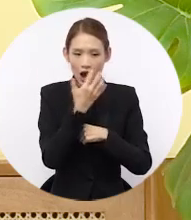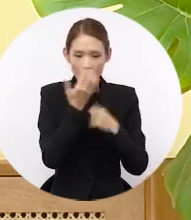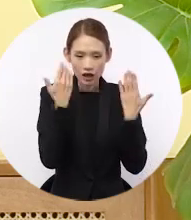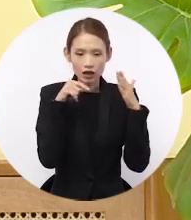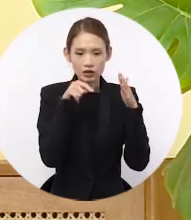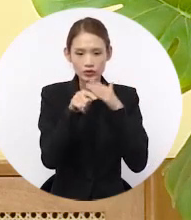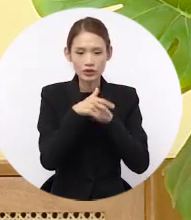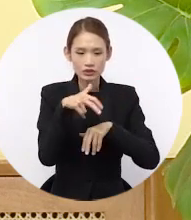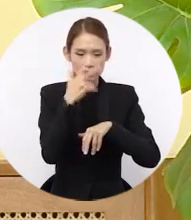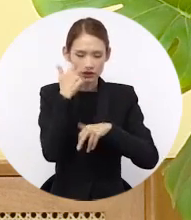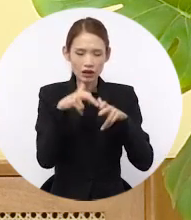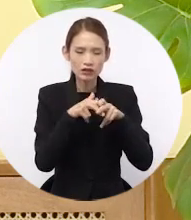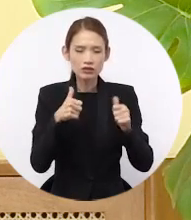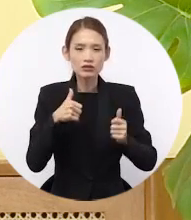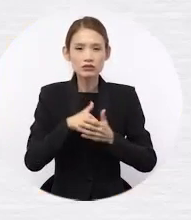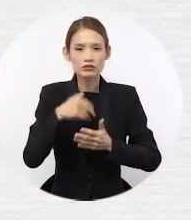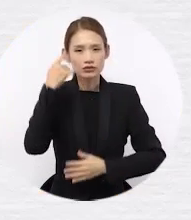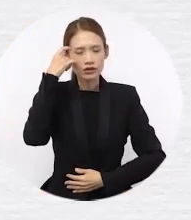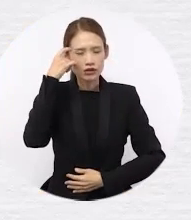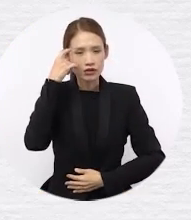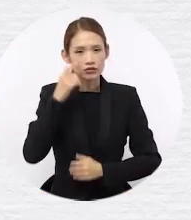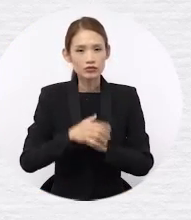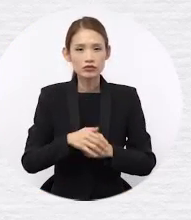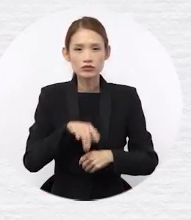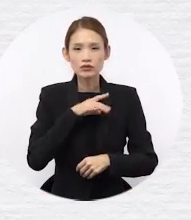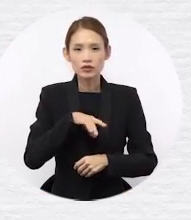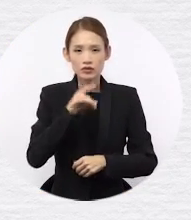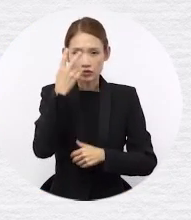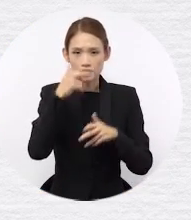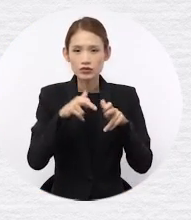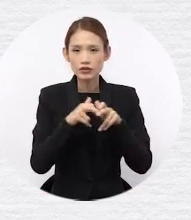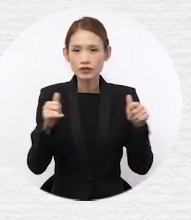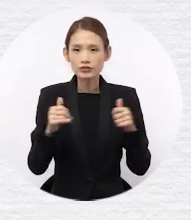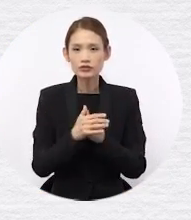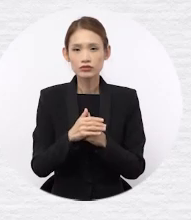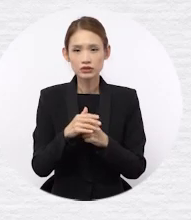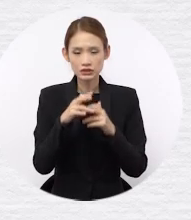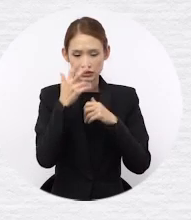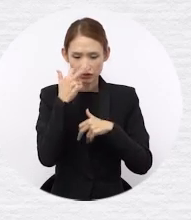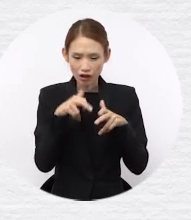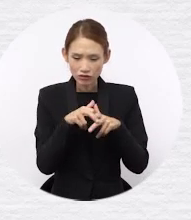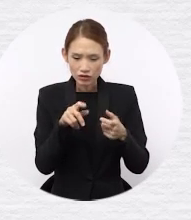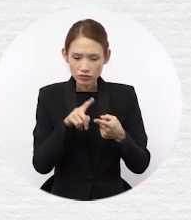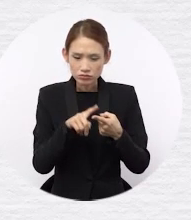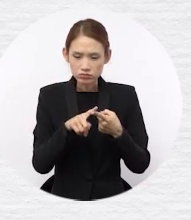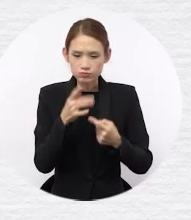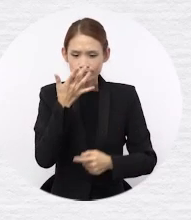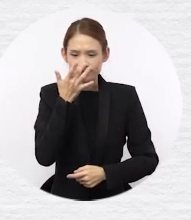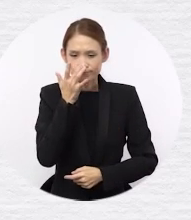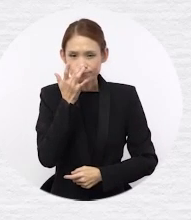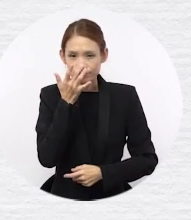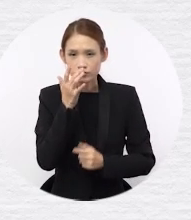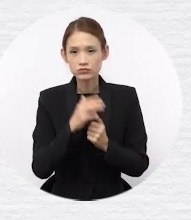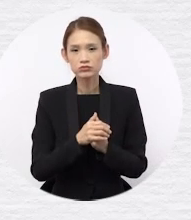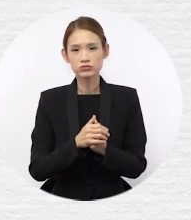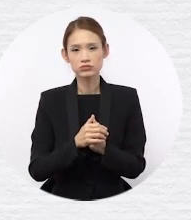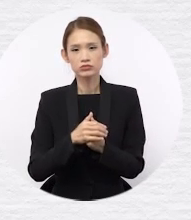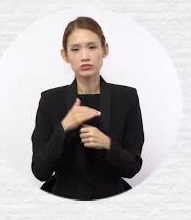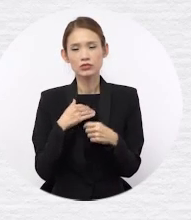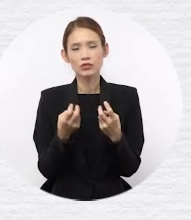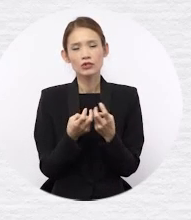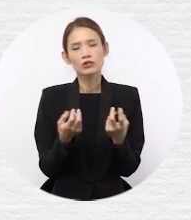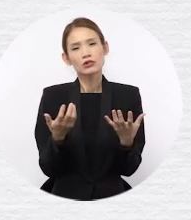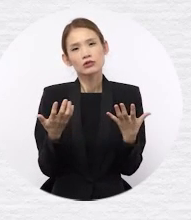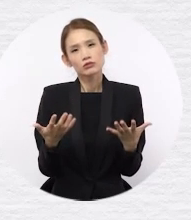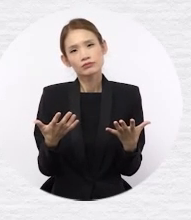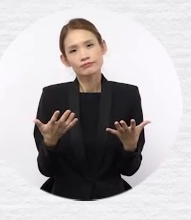됐어요. 그때 제가 무슨 생각을 했냐면 처음에는 뭐 시각장애인 됐지만 제가 시각장애에 대해 아는 것도 없고 어떻게 해야 될지 모르겠으니까 내가